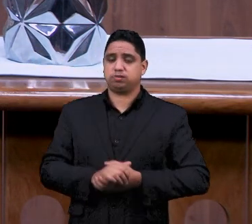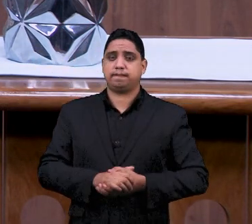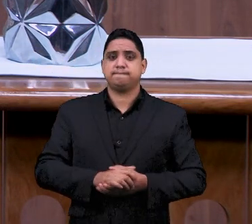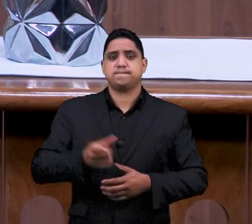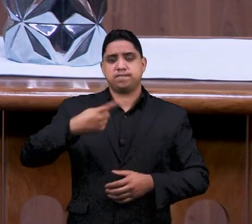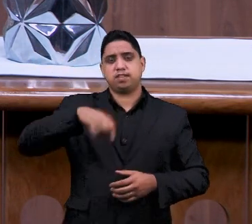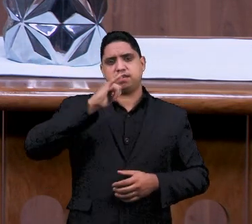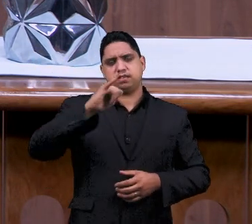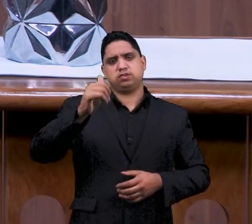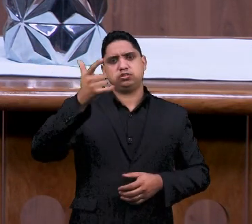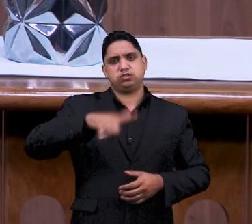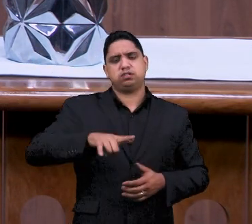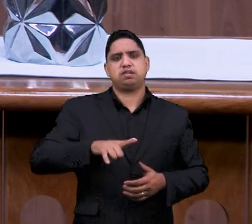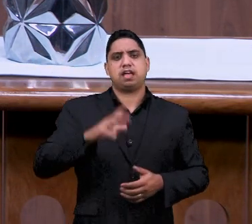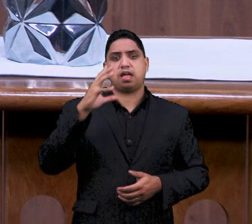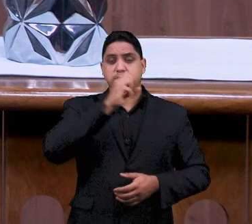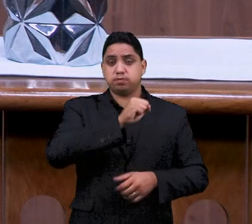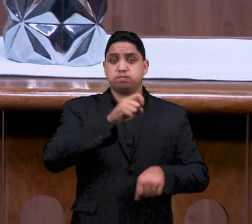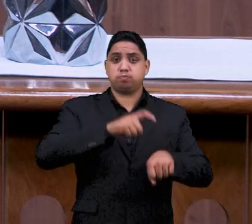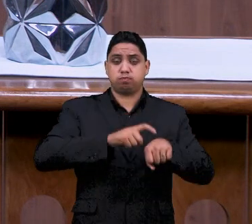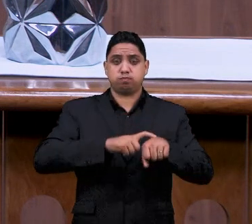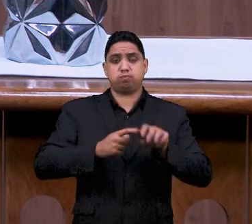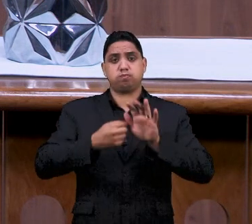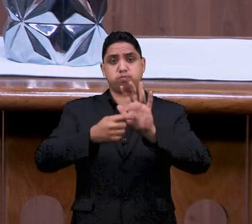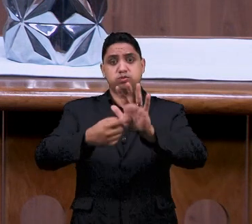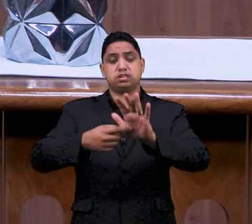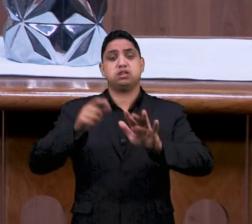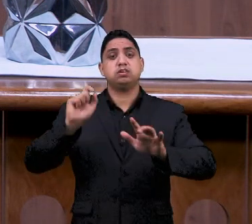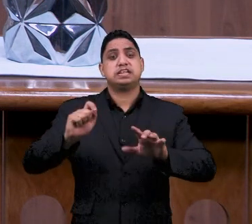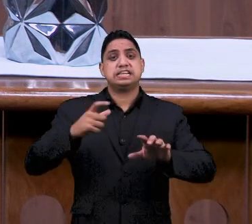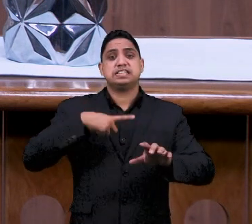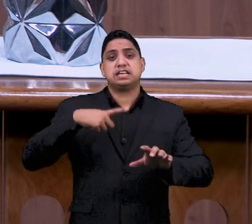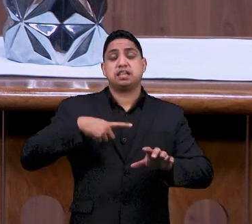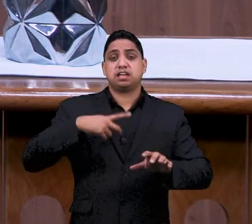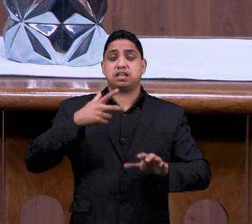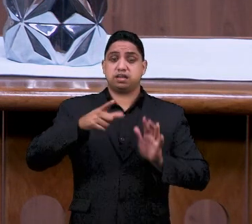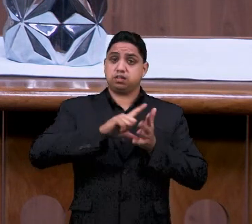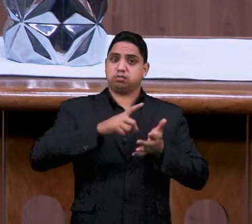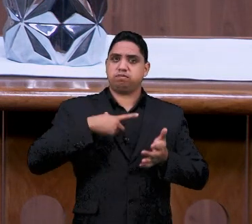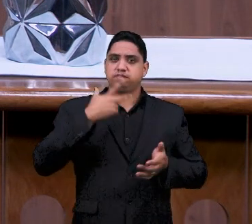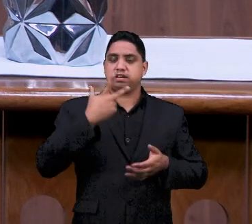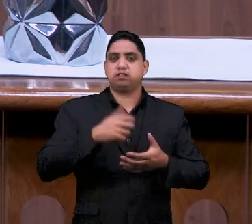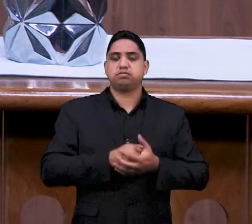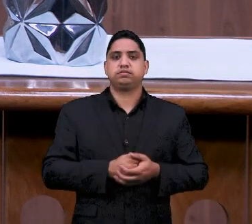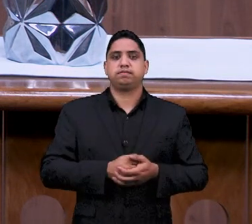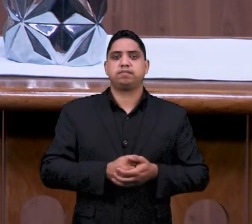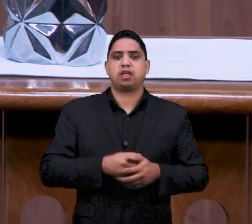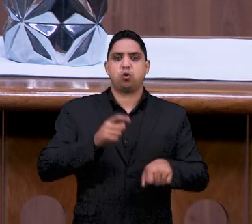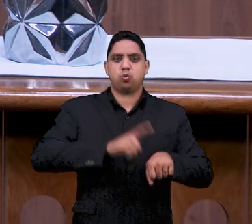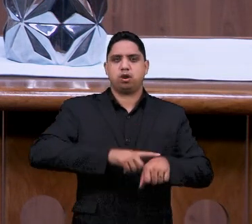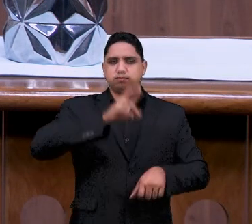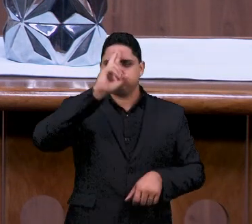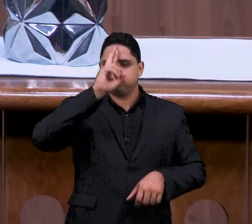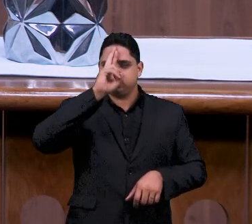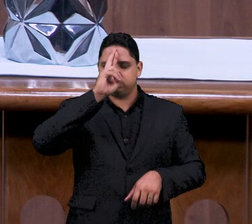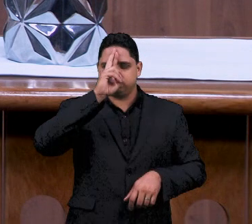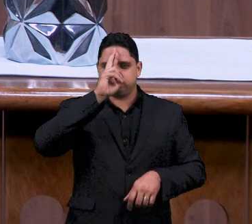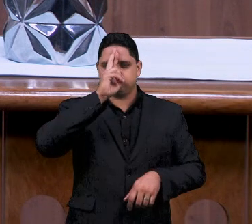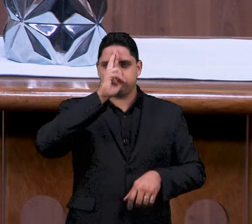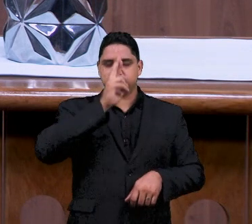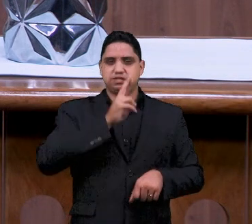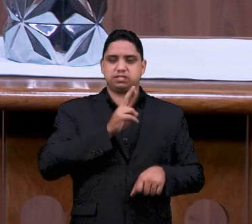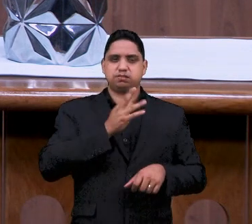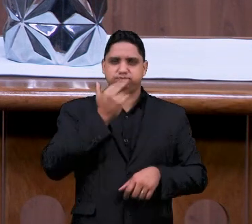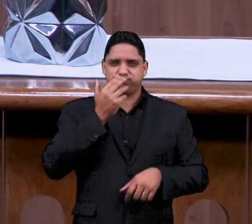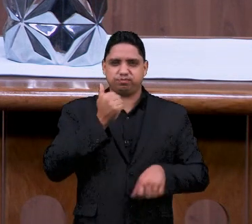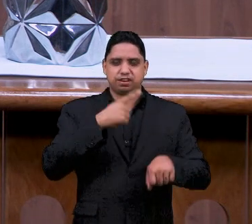fait. Rapidement maintenant, rappelons notre programmation. Je fais un rappel ici à midi, nous avons la transmission